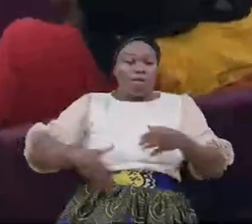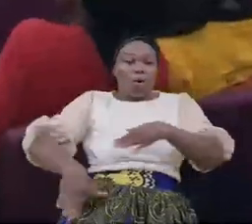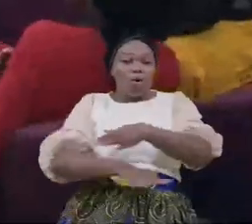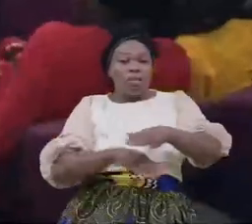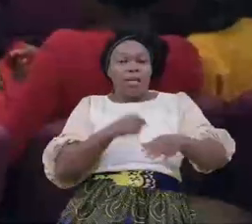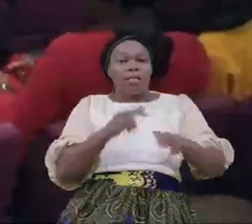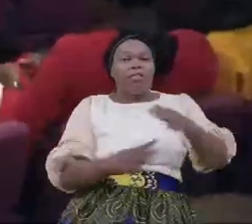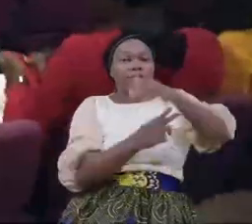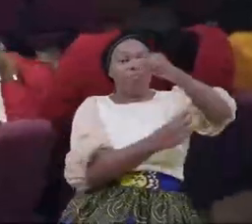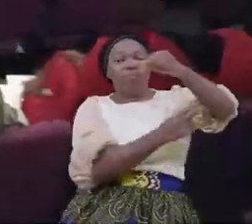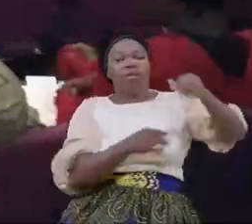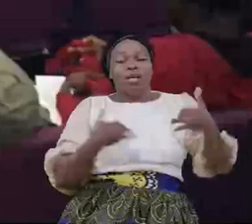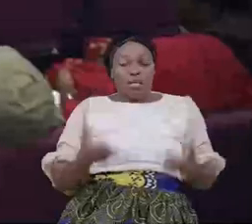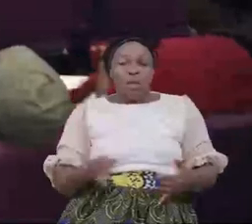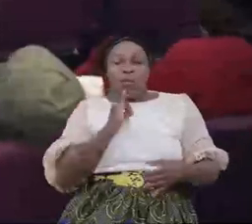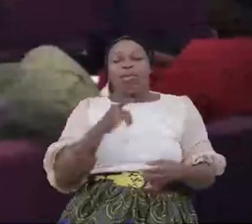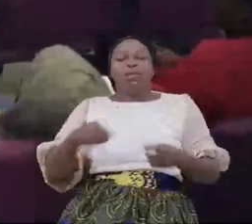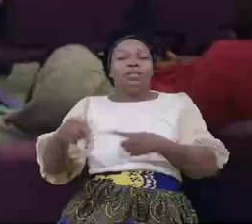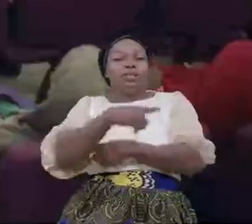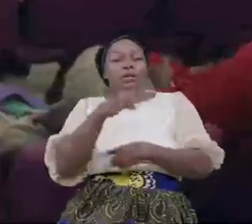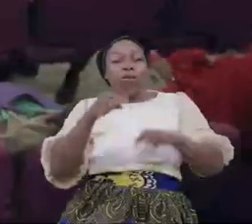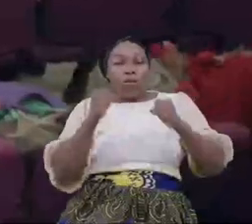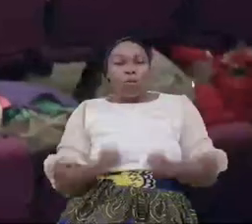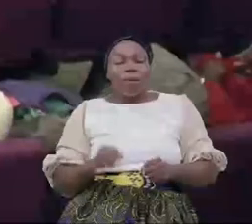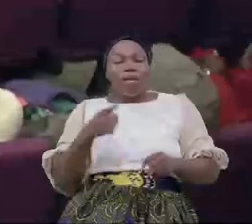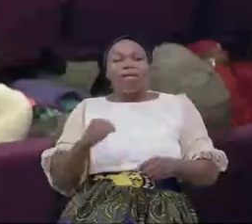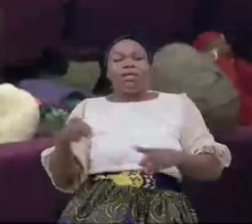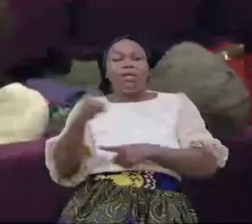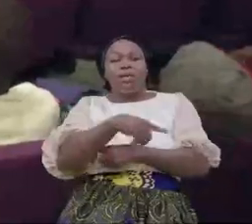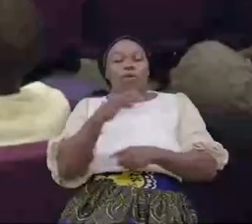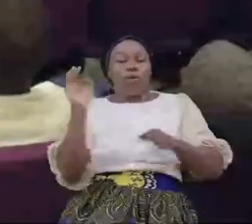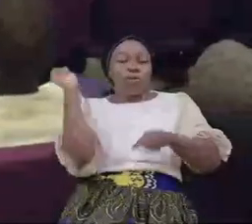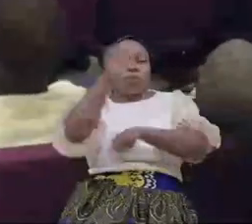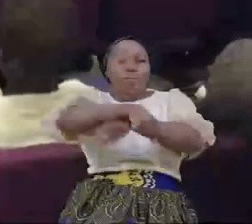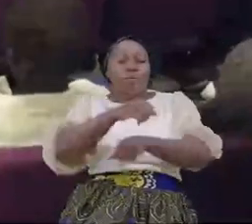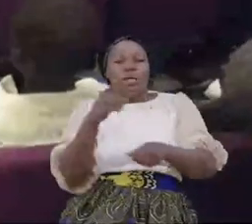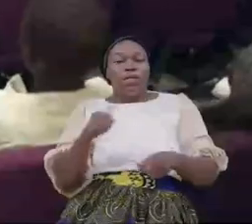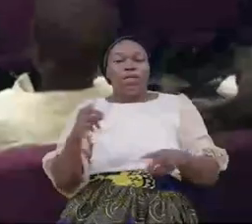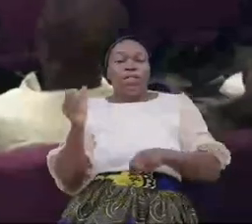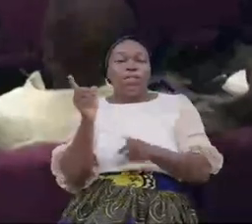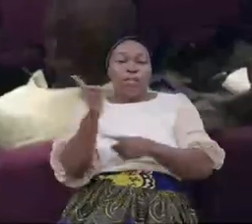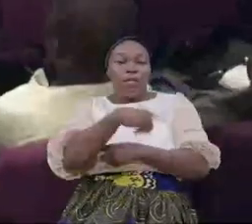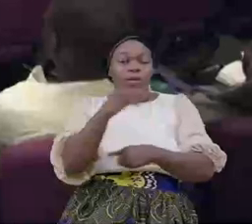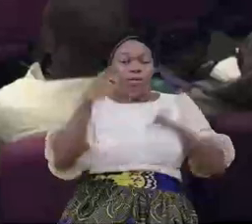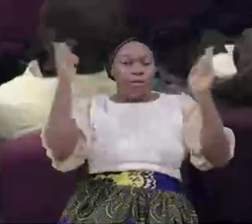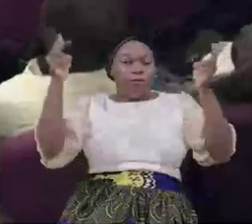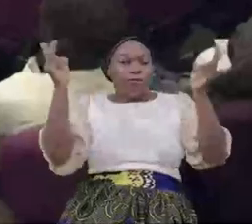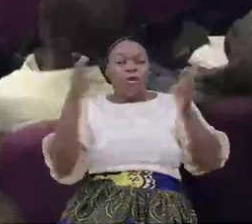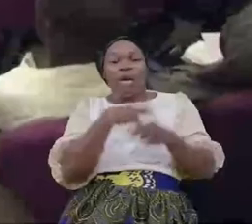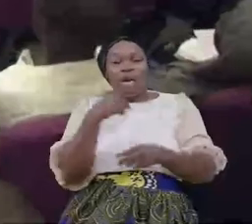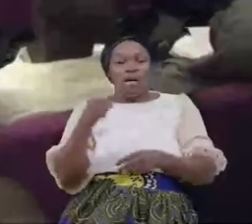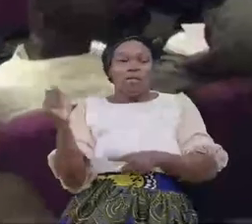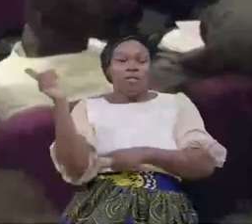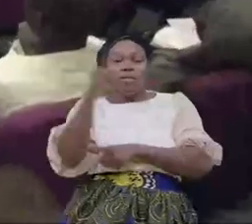voici le jour de puissance, le jour de conquête, le jour de victoire et le jour